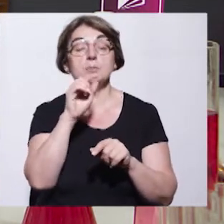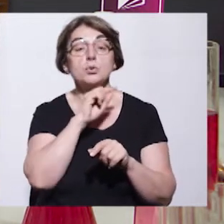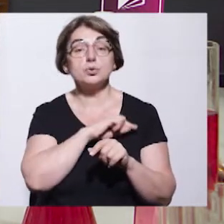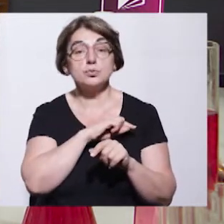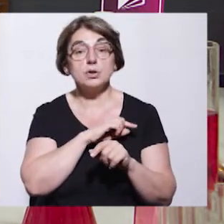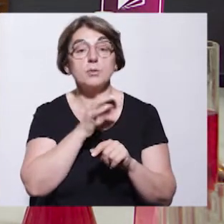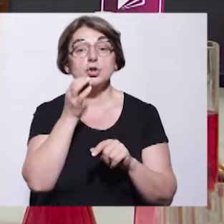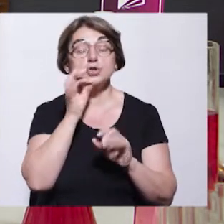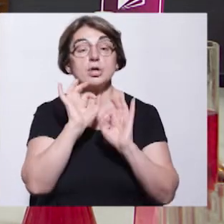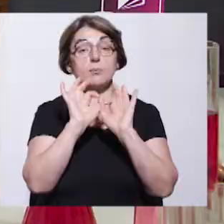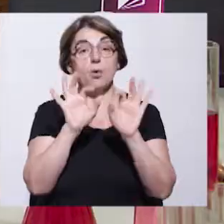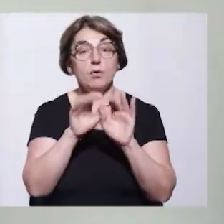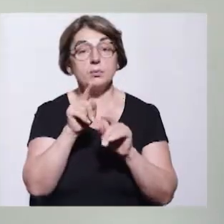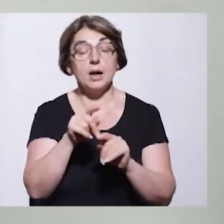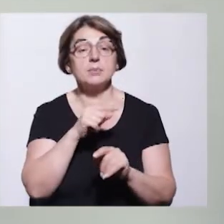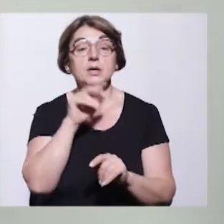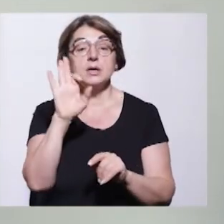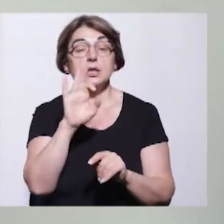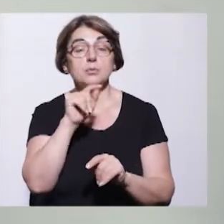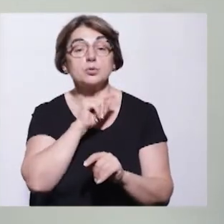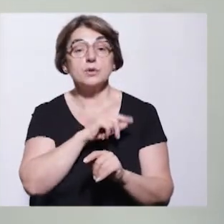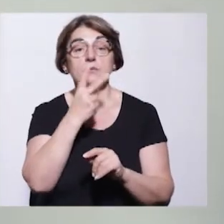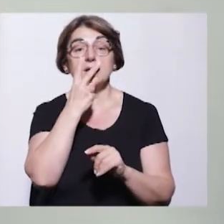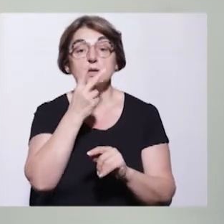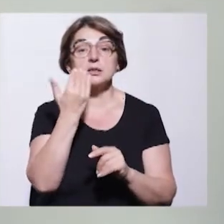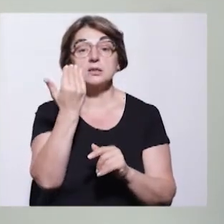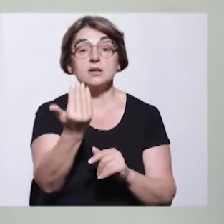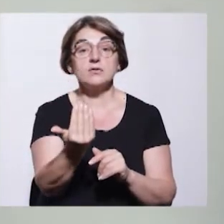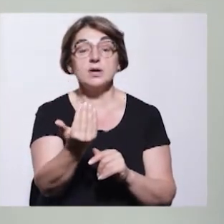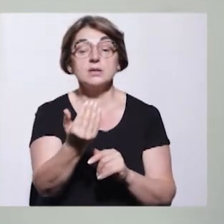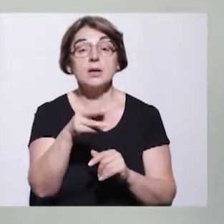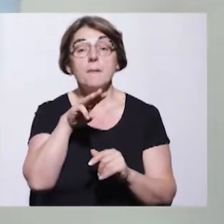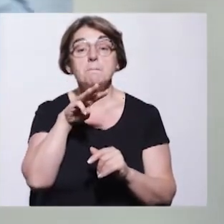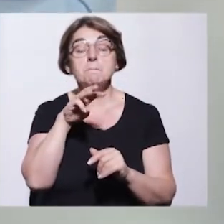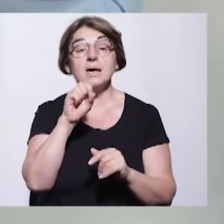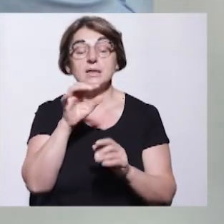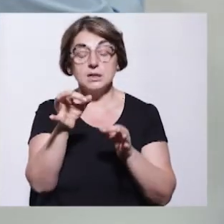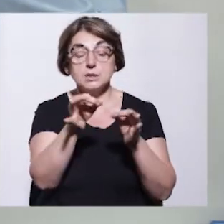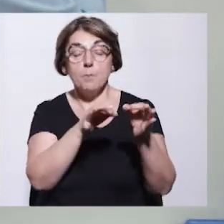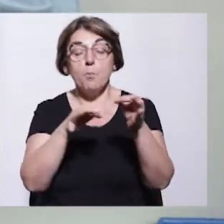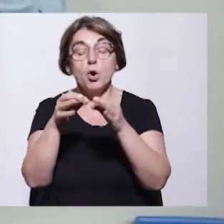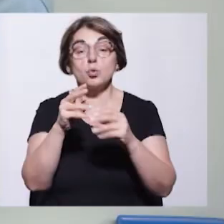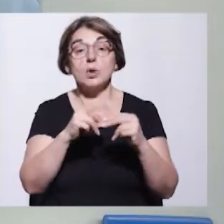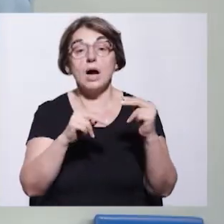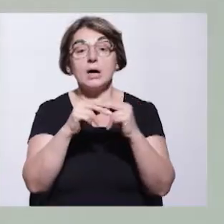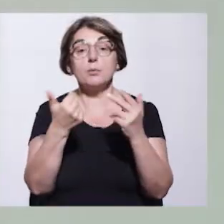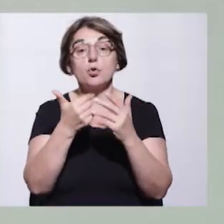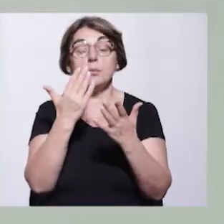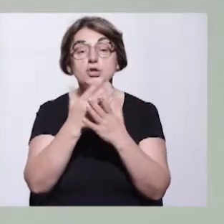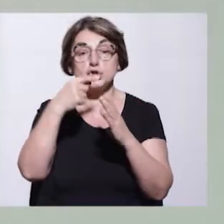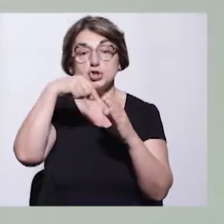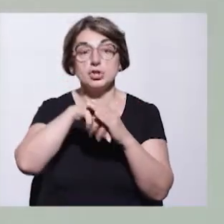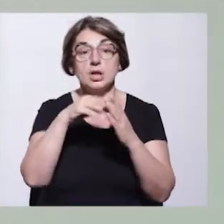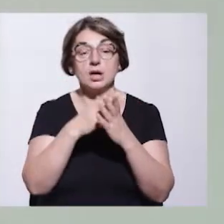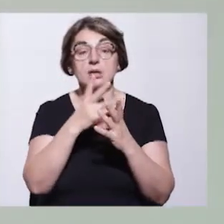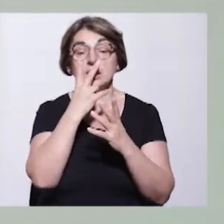განვიხილავთ ქიმიურ თვისებებს, მე მინდა შეხედოთ თქვენ მეთანის მოლეკულას, რომელშიც, აი